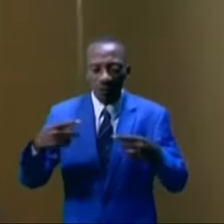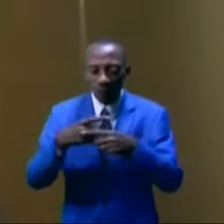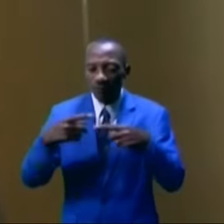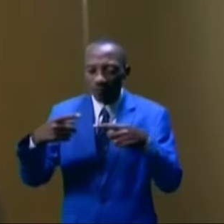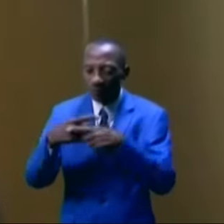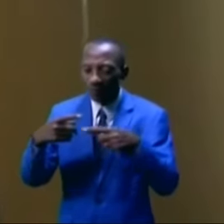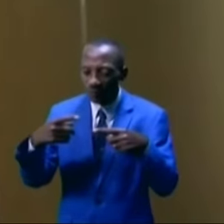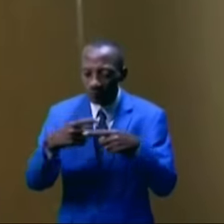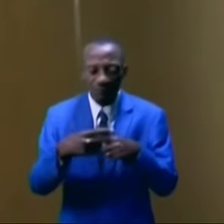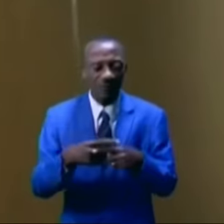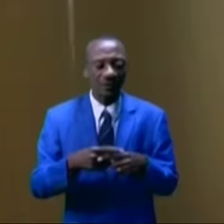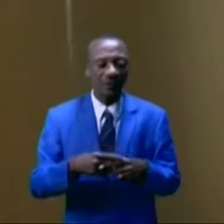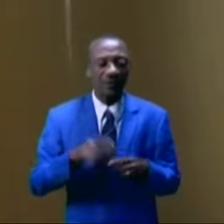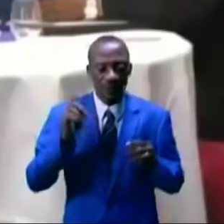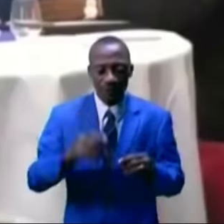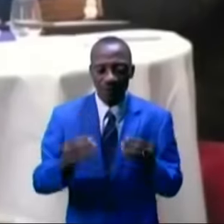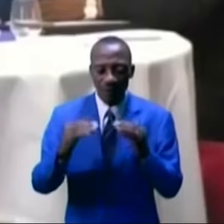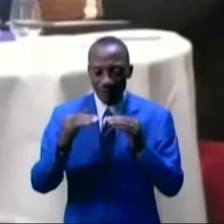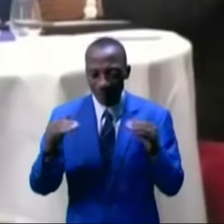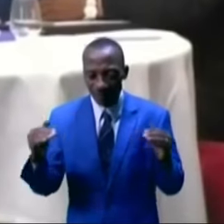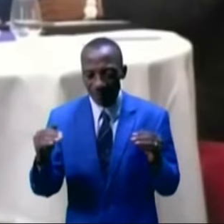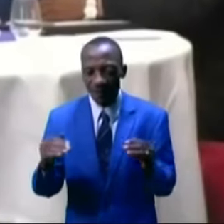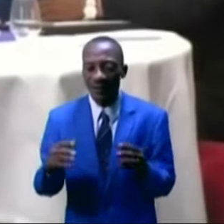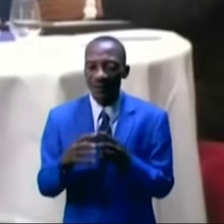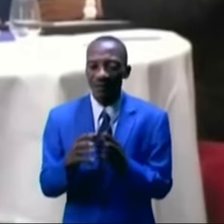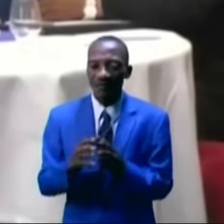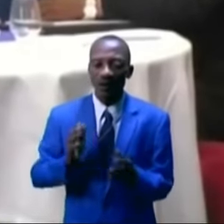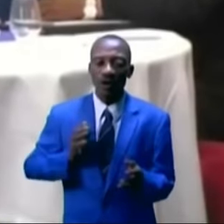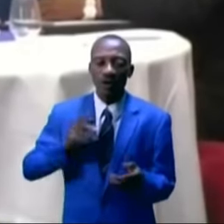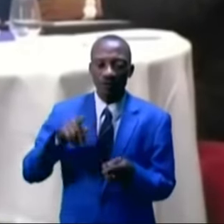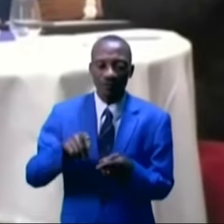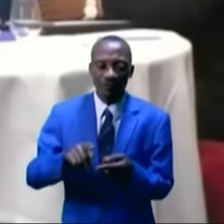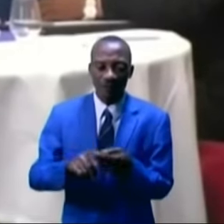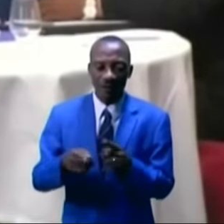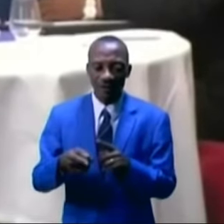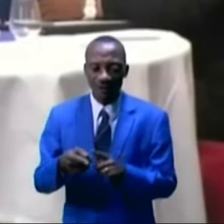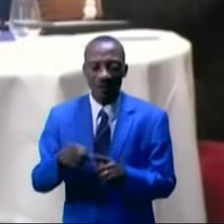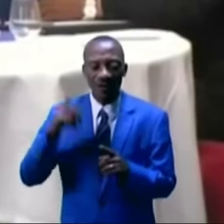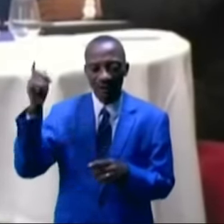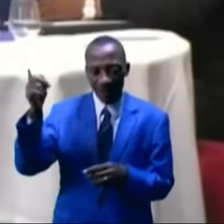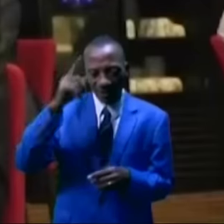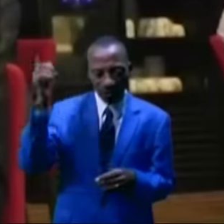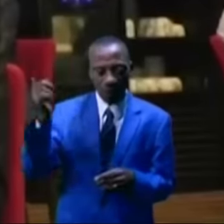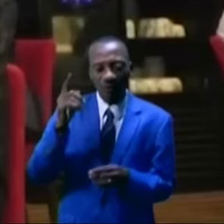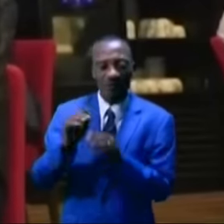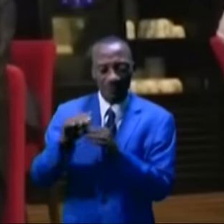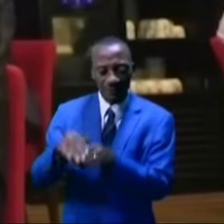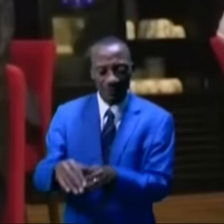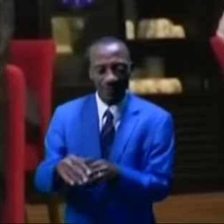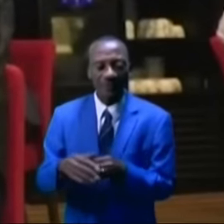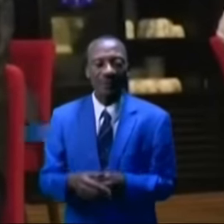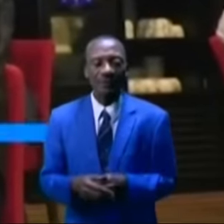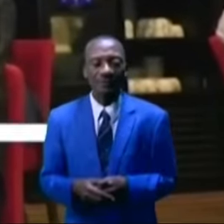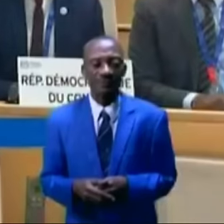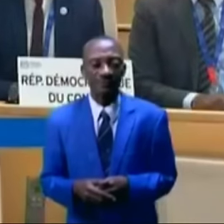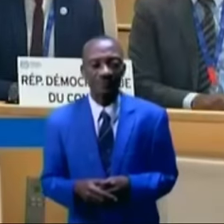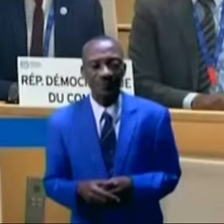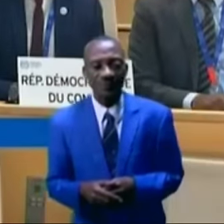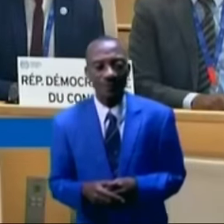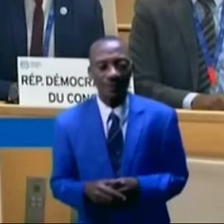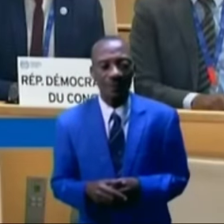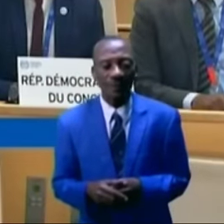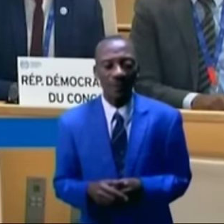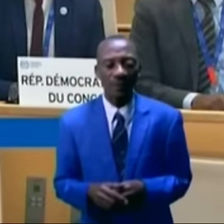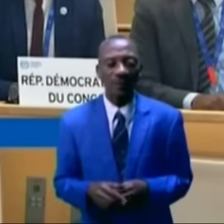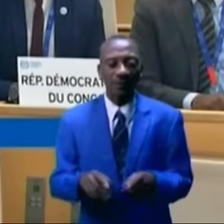internationaux, dont le BIT, Bureau international du travail. Le prochain rendez-vous de la AACEP est prevu